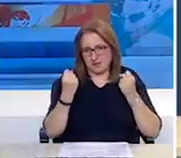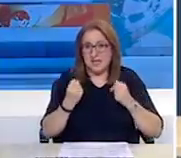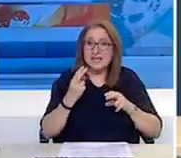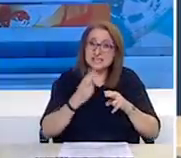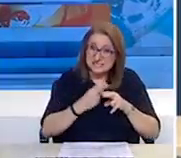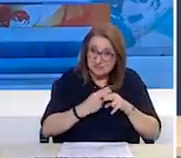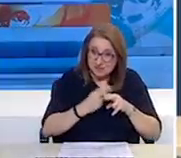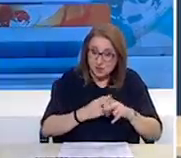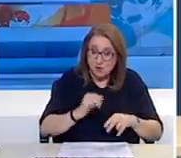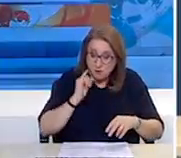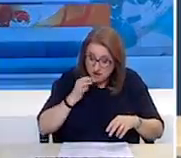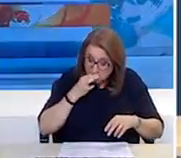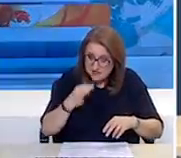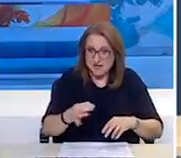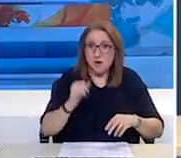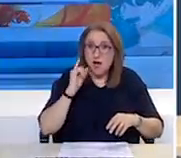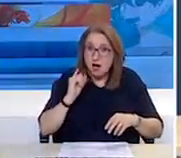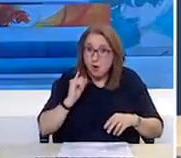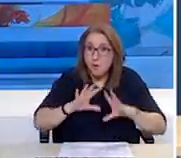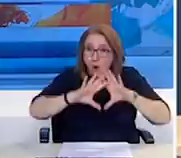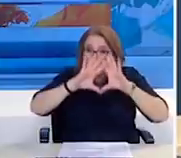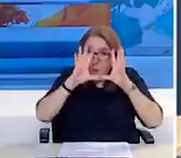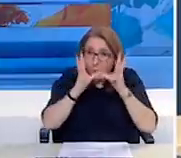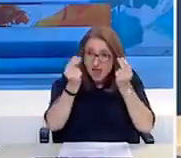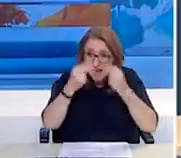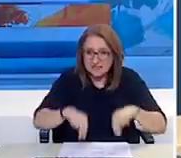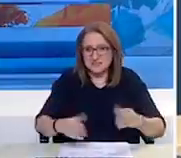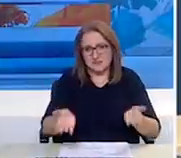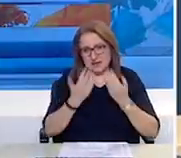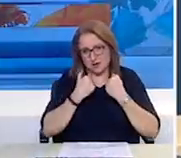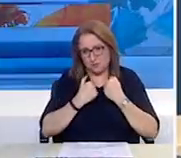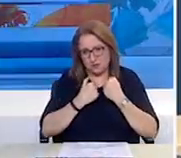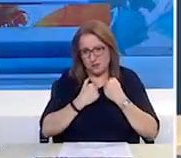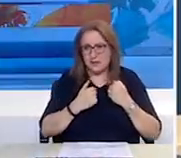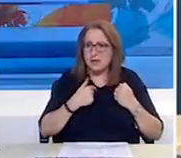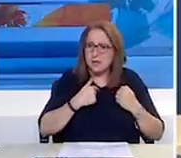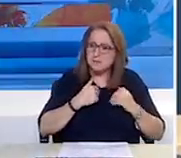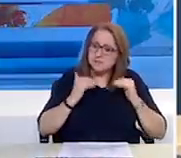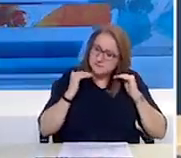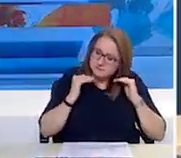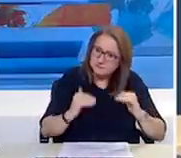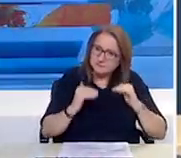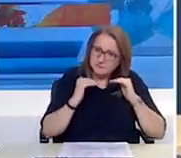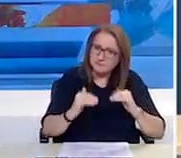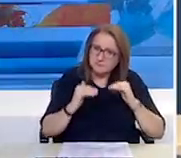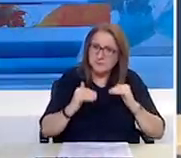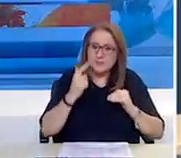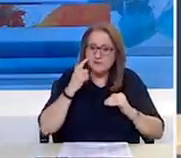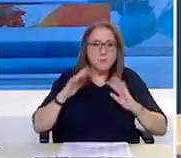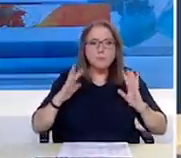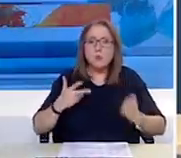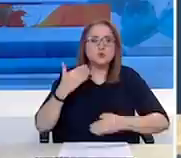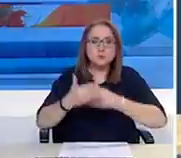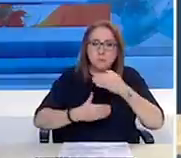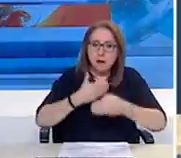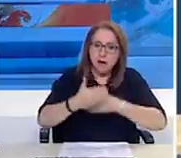όλες τις απαντήσεις. Εμείς, με κύριο γνώμονα την προστασία της δημόσιας υγείας, θα συνεχίσουμε να επιτηρούμε καθημερινά την εικόνα της νόσου